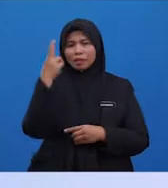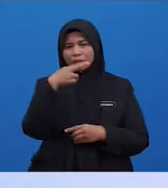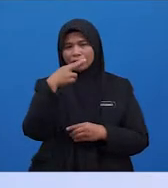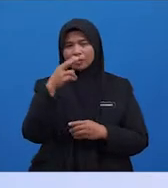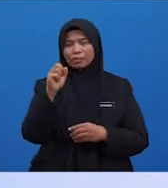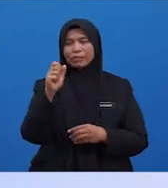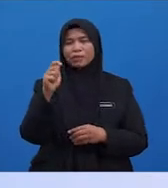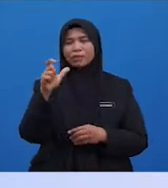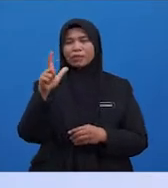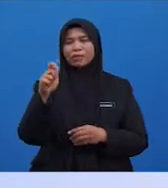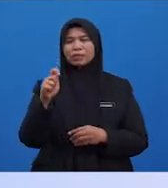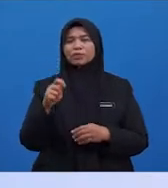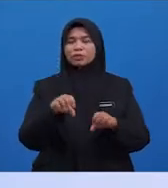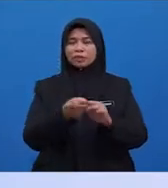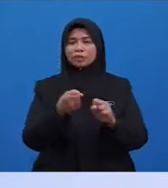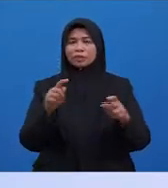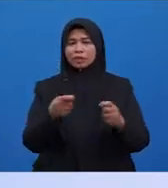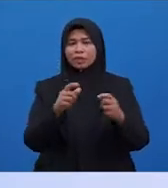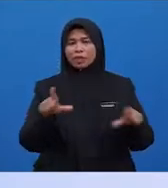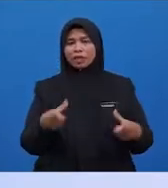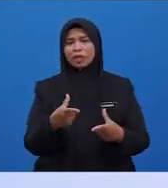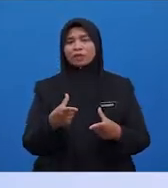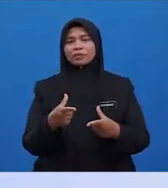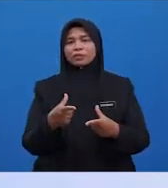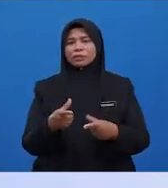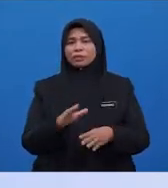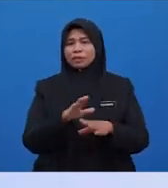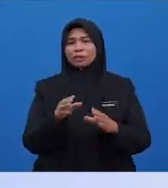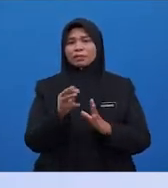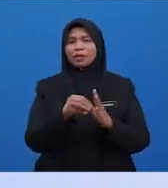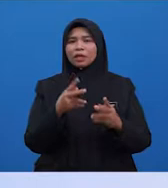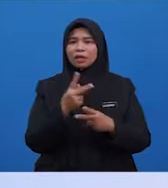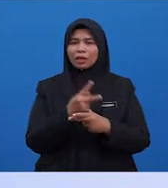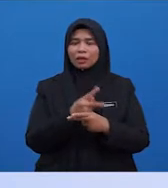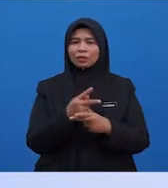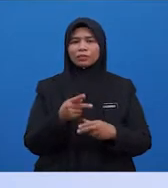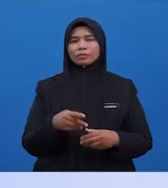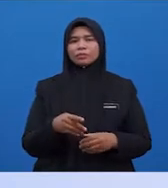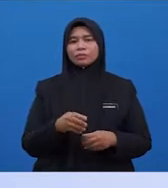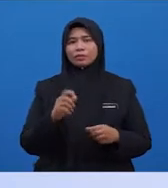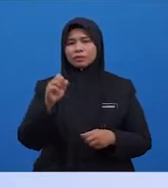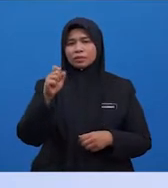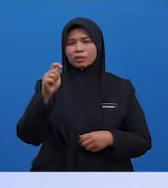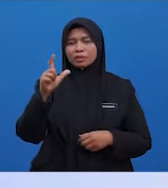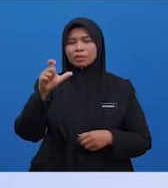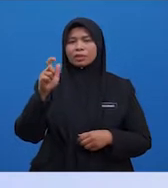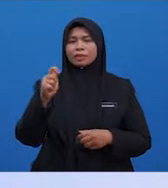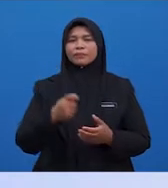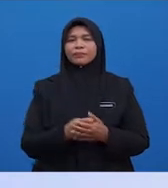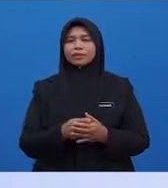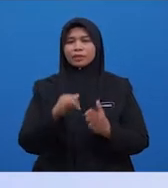agar tingkah laku atlet dari segi disiplin tidak menjejaskan prestasi atlet. Jurulatih